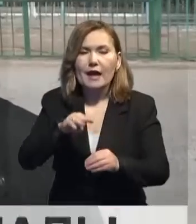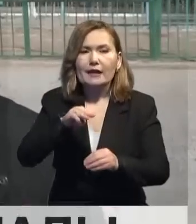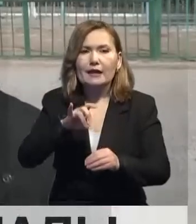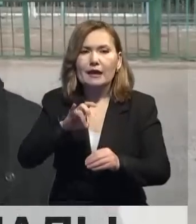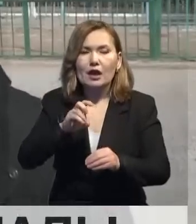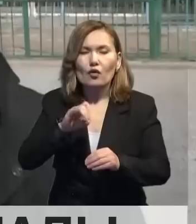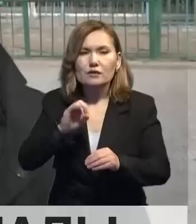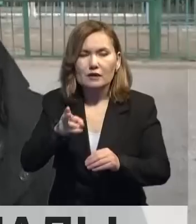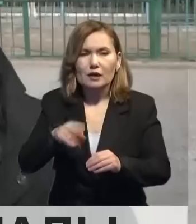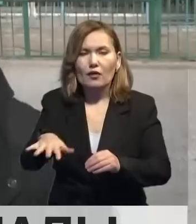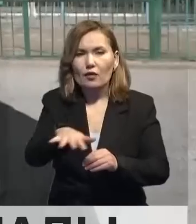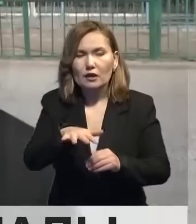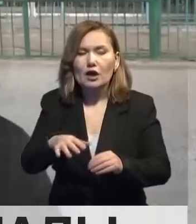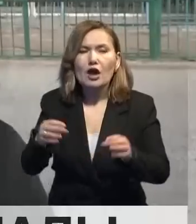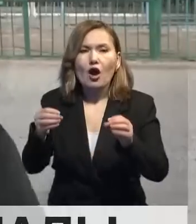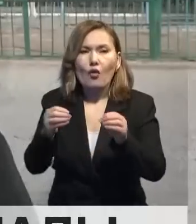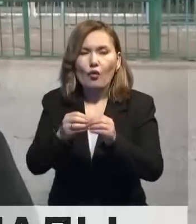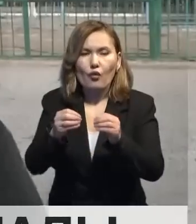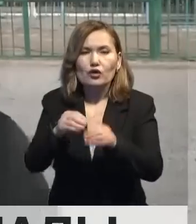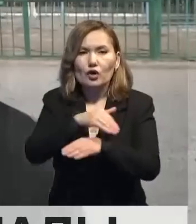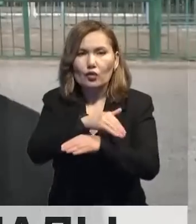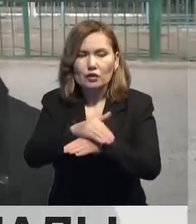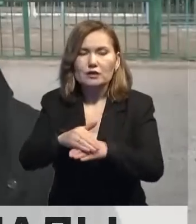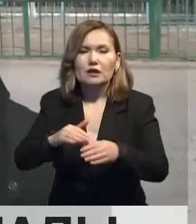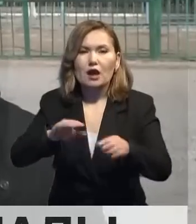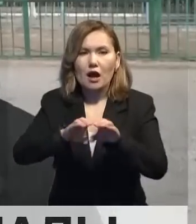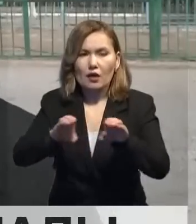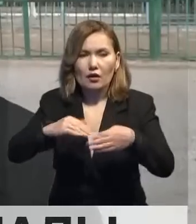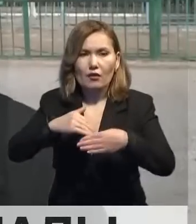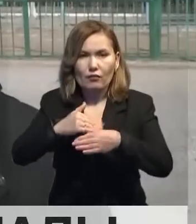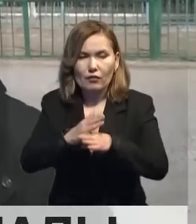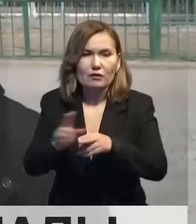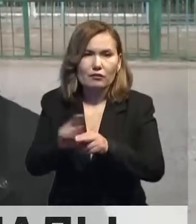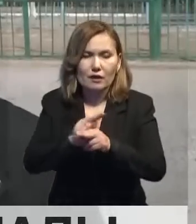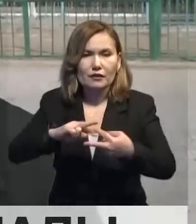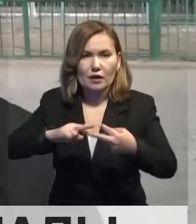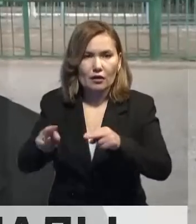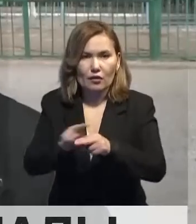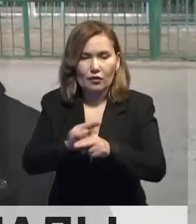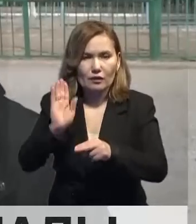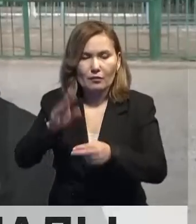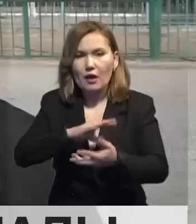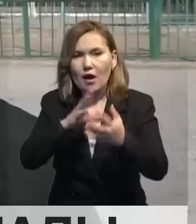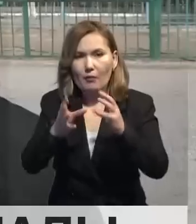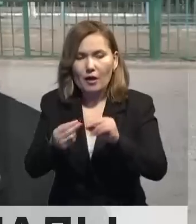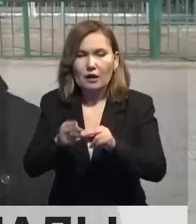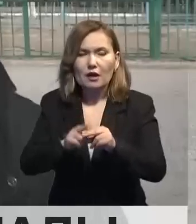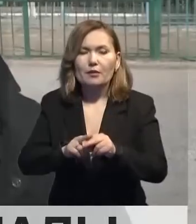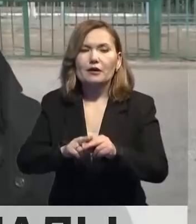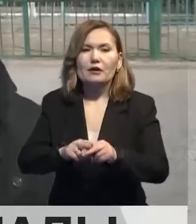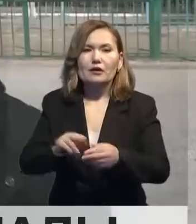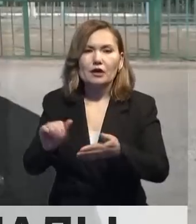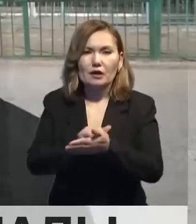10 көшенің ауыз су құбырларын ауыстыру бойынша жобалық сметалық құжаттама әзірленіп, тиісті сараптамасымен